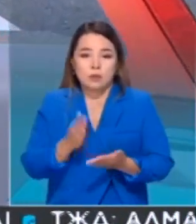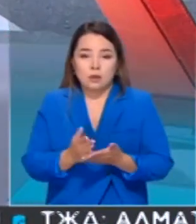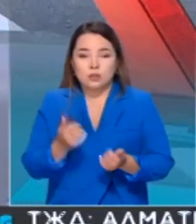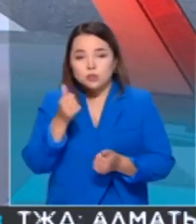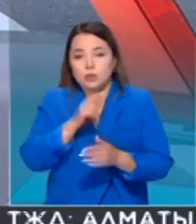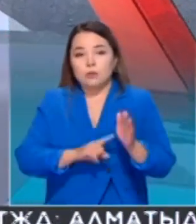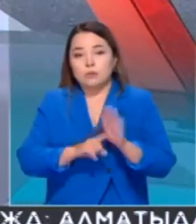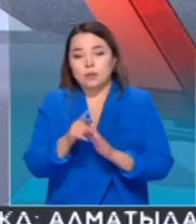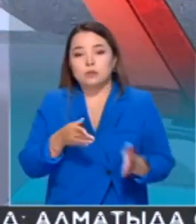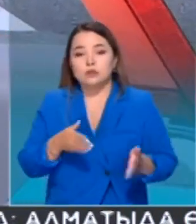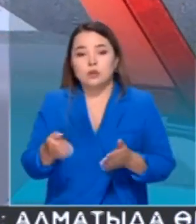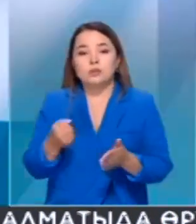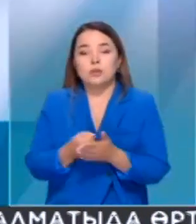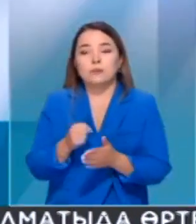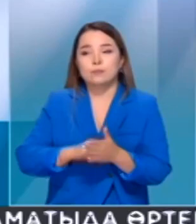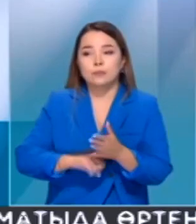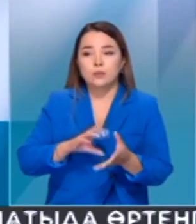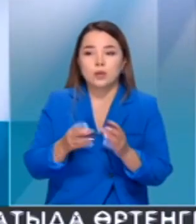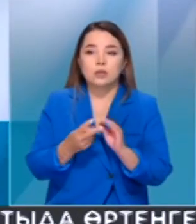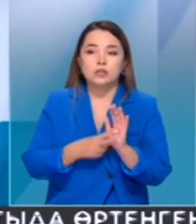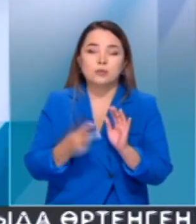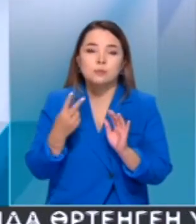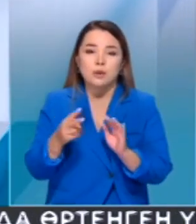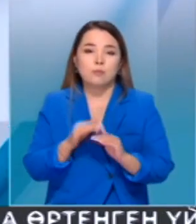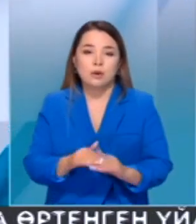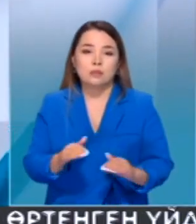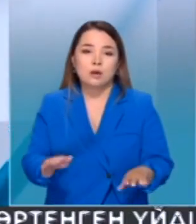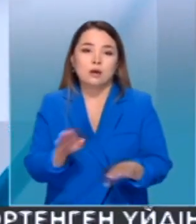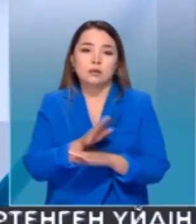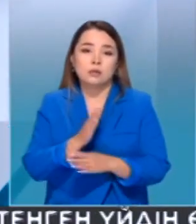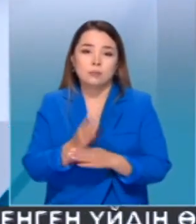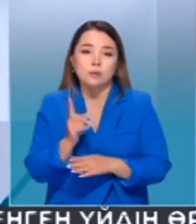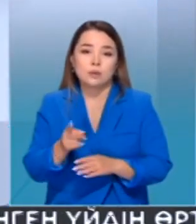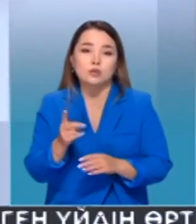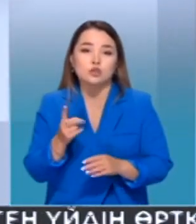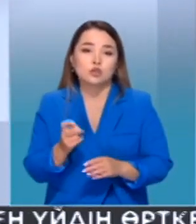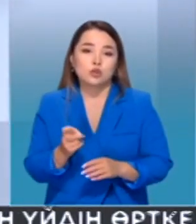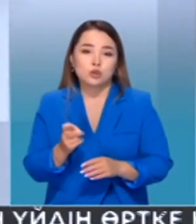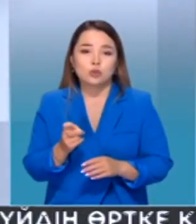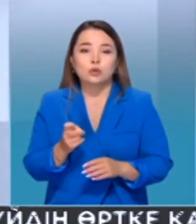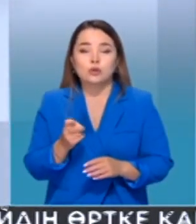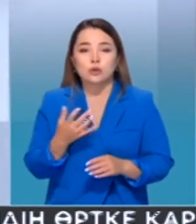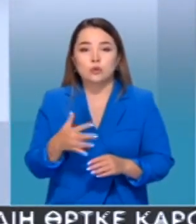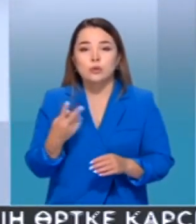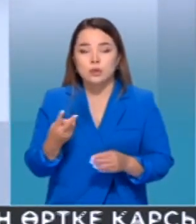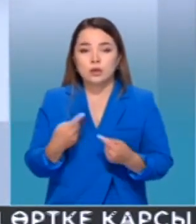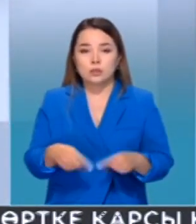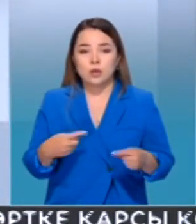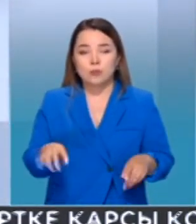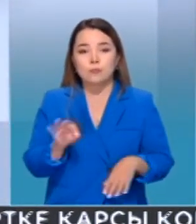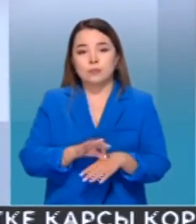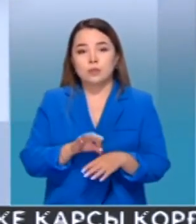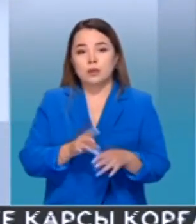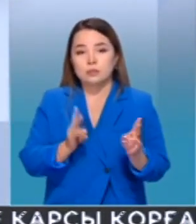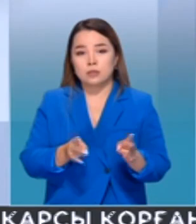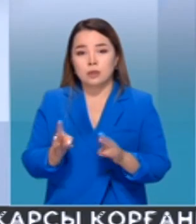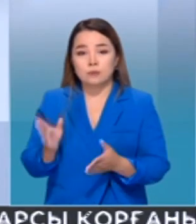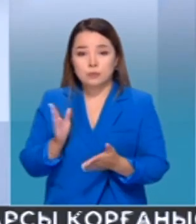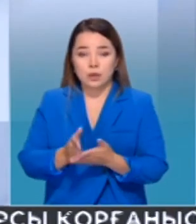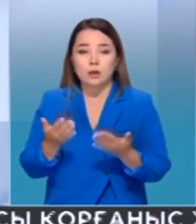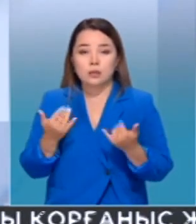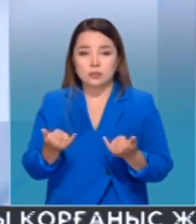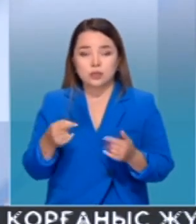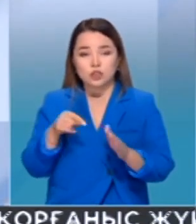Жыл басынан жол апаты салдарынан жалпы 72 бала қайтыс болды. 1152-сі түрлі жарақат алған. Ішкі істер